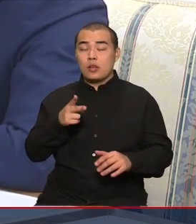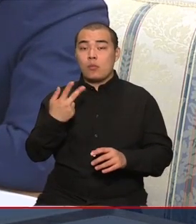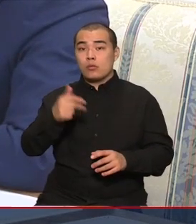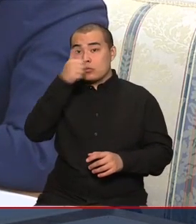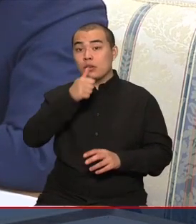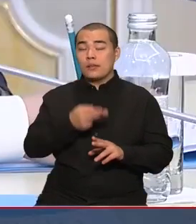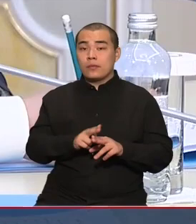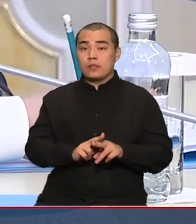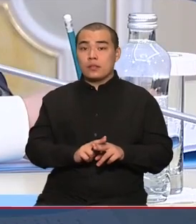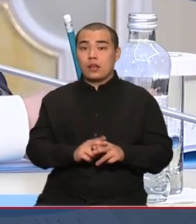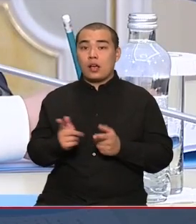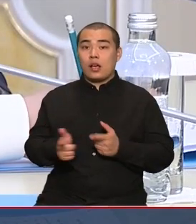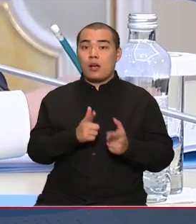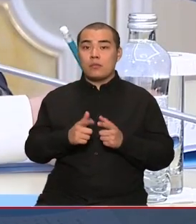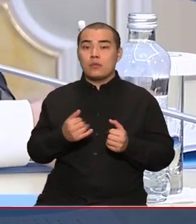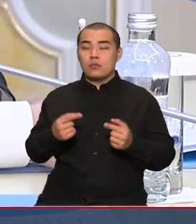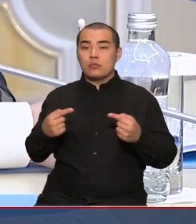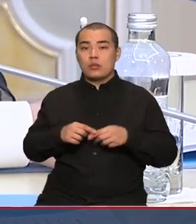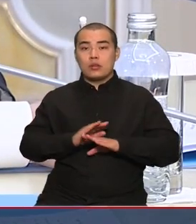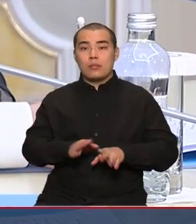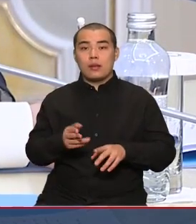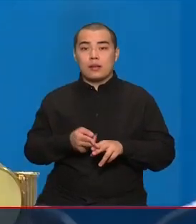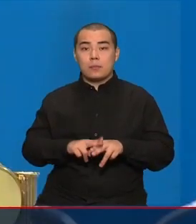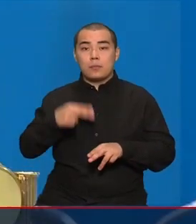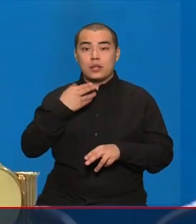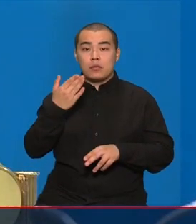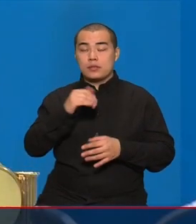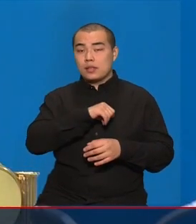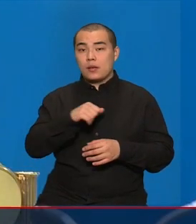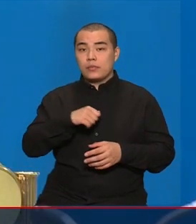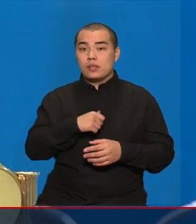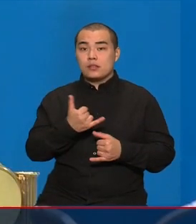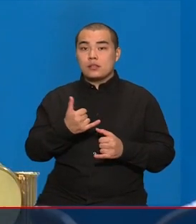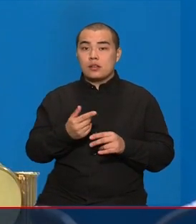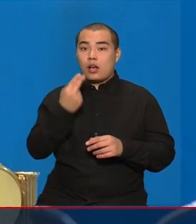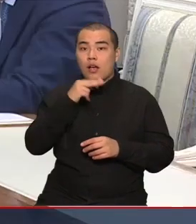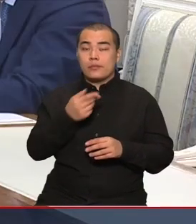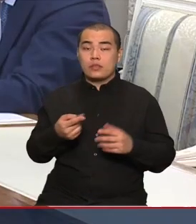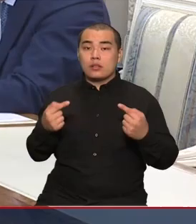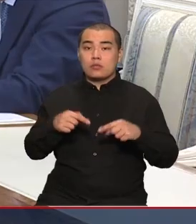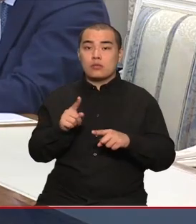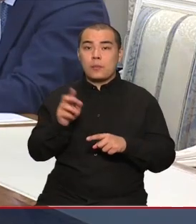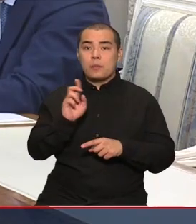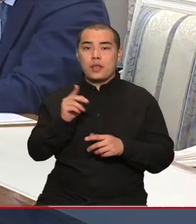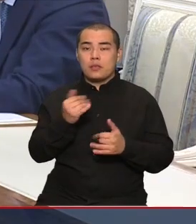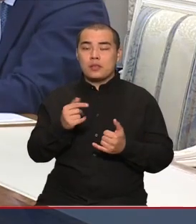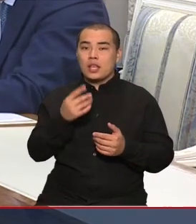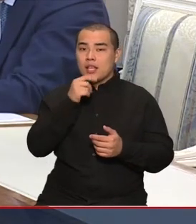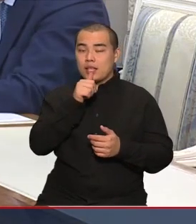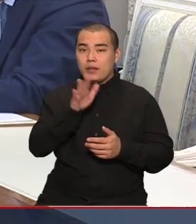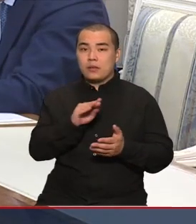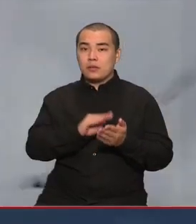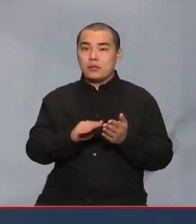дейінгі тұжырымдамасы да түкке татымайды. Президент оны декларативтік сипатқа ие, яғни ат үсті жазылған деп сынады. Қайта